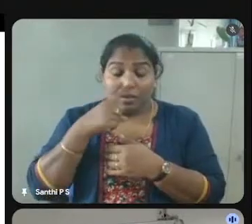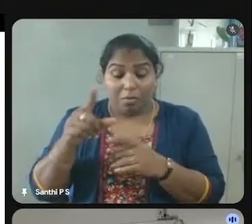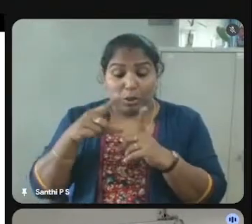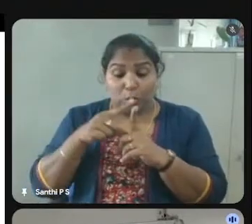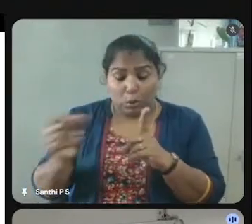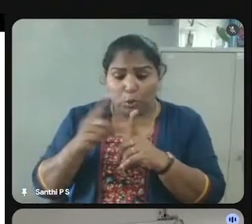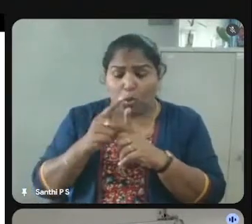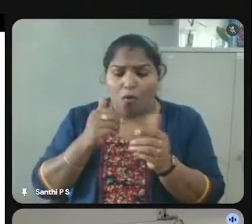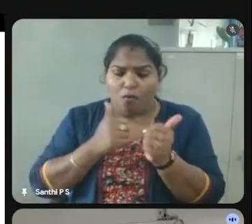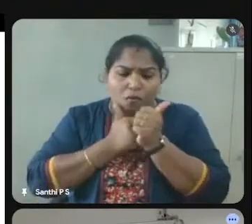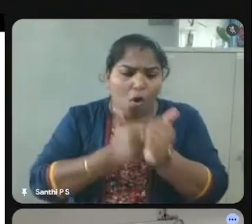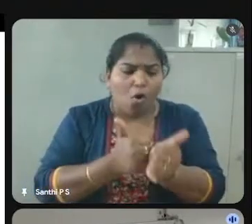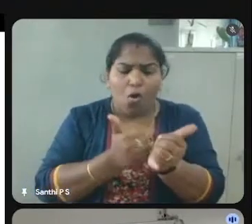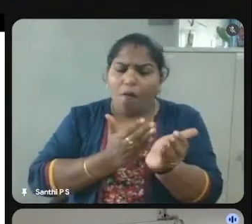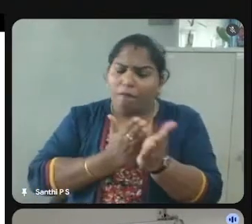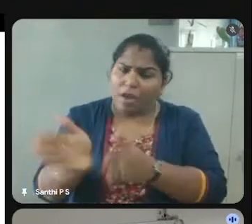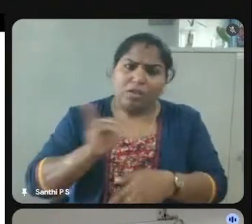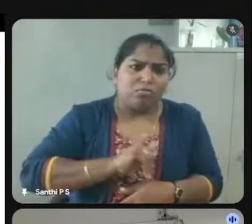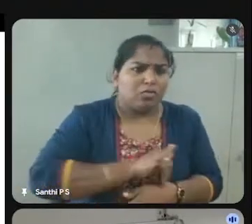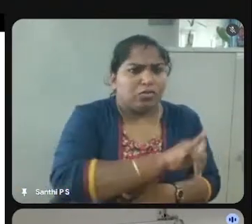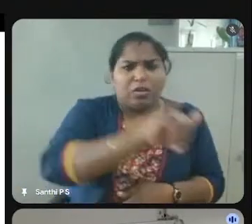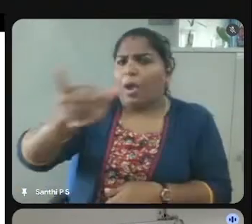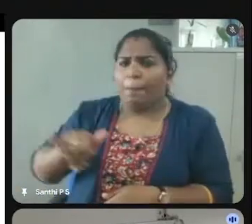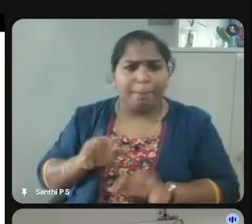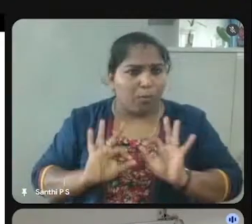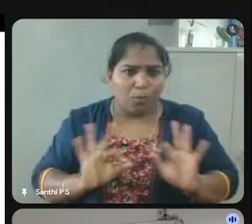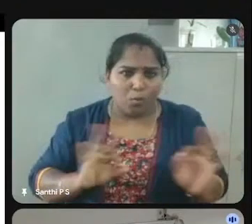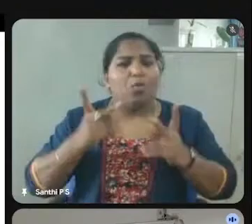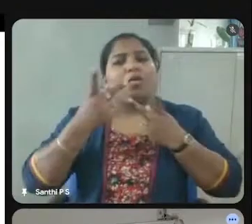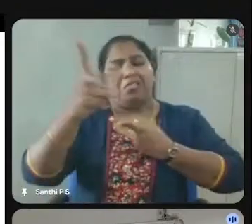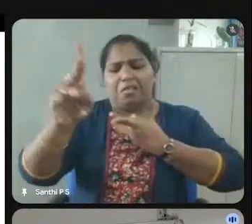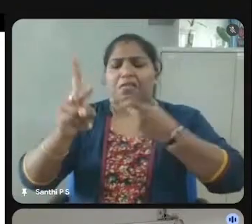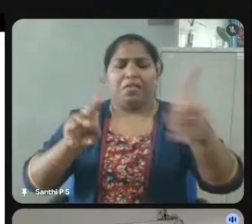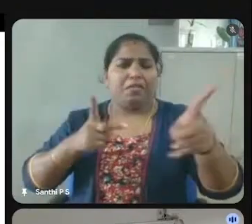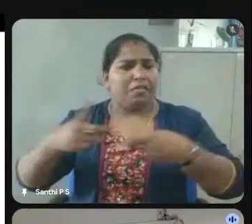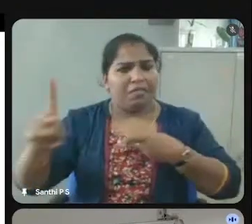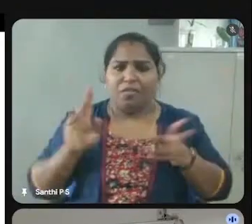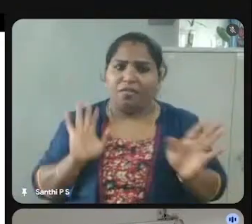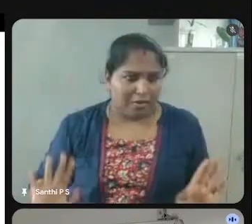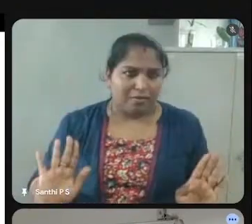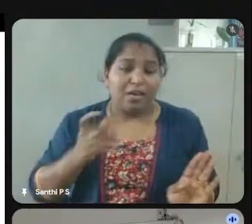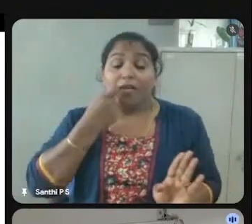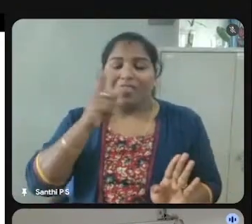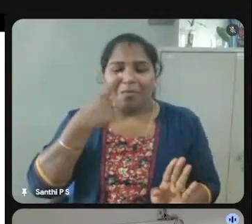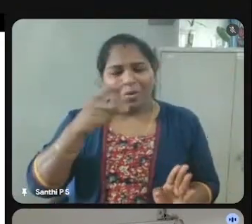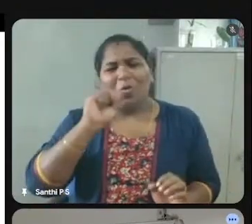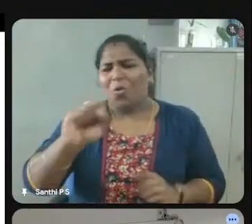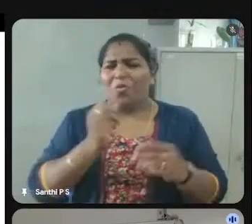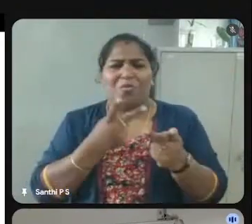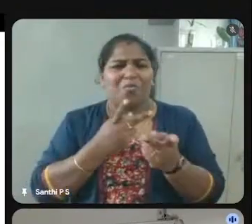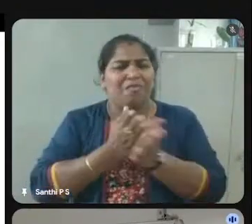ചെയ്യുന്നത് എന്നൊന്നും നമുക്ക് പറയാൻ പറ്റില്ല. പലതിന്റെയും ഒരു ബ്ലെൻഡ്, എല്ലാം കൂട്ടിച്ചേർന്ന ഒരു രീതിയിലായിരിക്കും ചിലര്